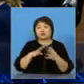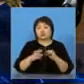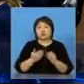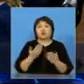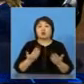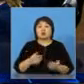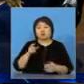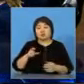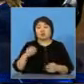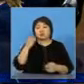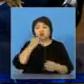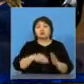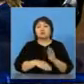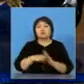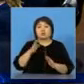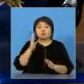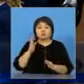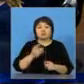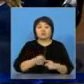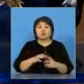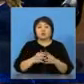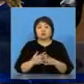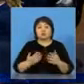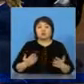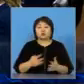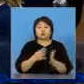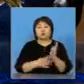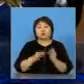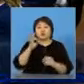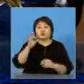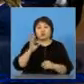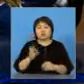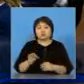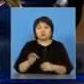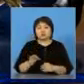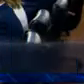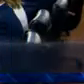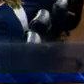ауыл тұрғындарының тұрмыс сапасын жақсарады. Бұл ауыл тұрғындарының 90% құрады.